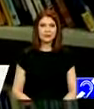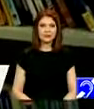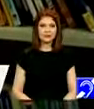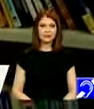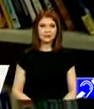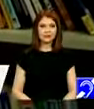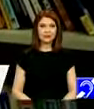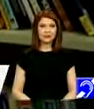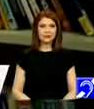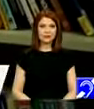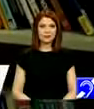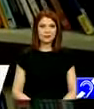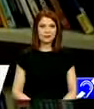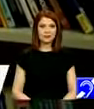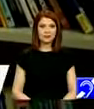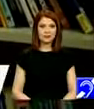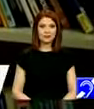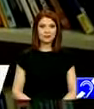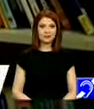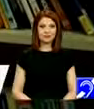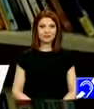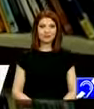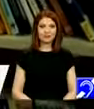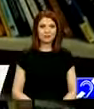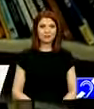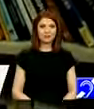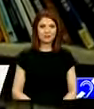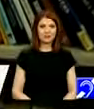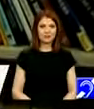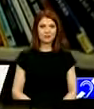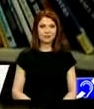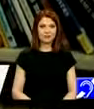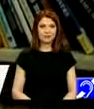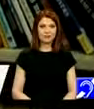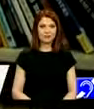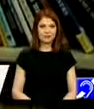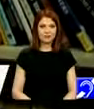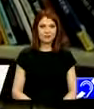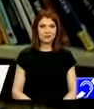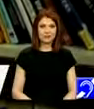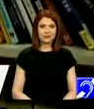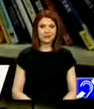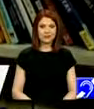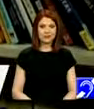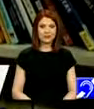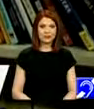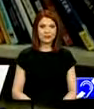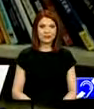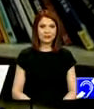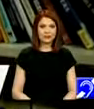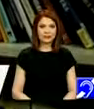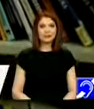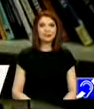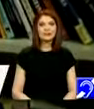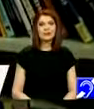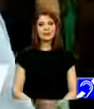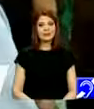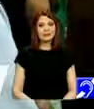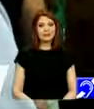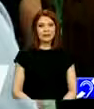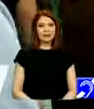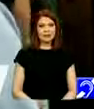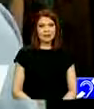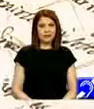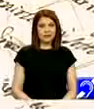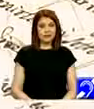country, and I want to speak Romanian, to learn Romanian, to live with Romanian